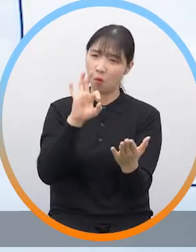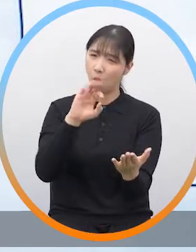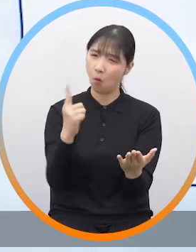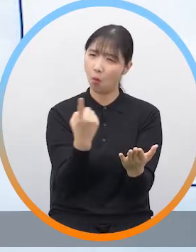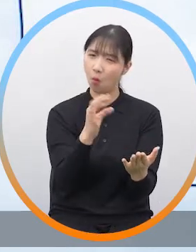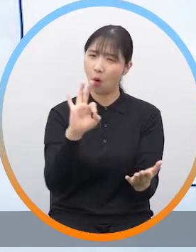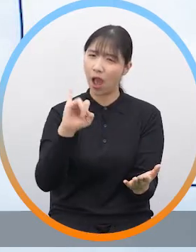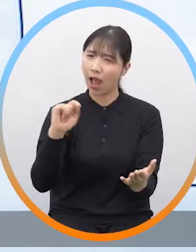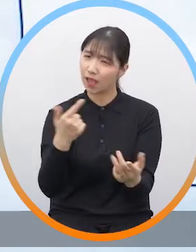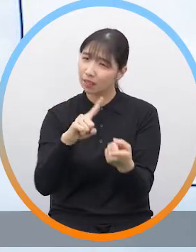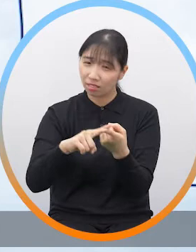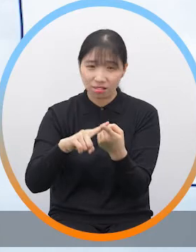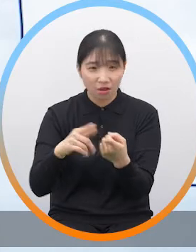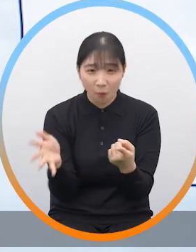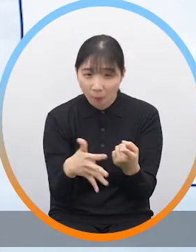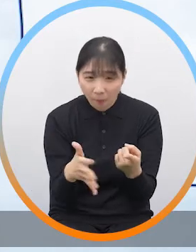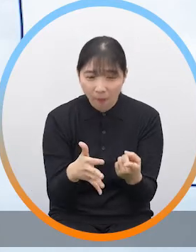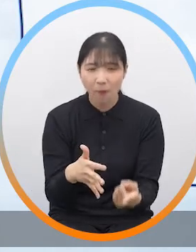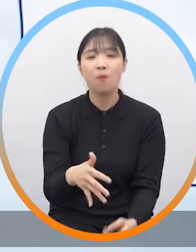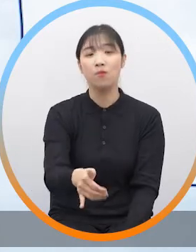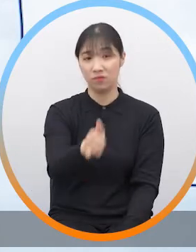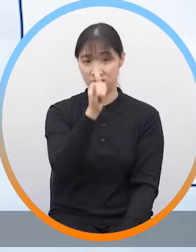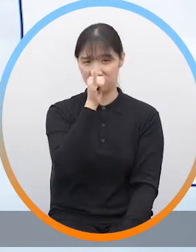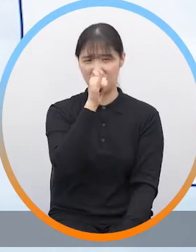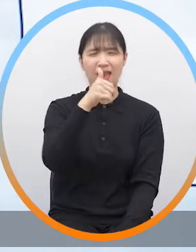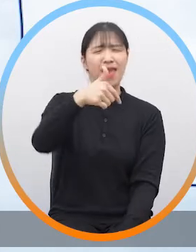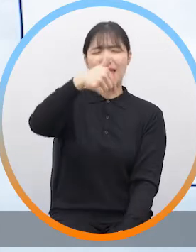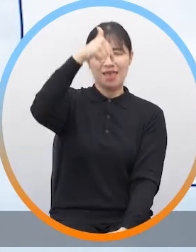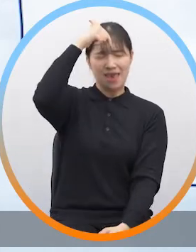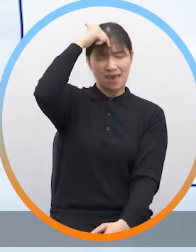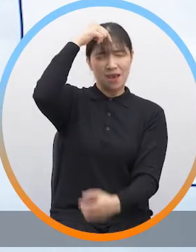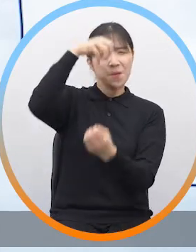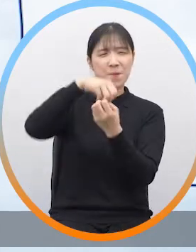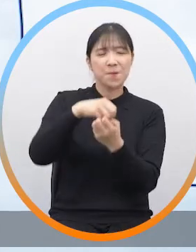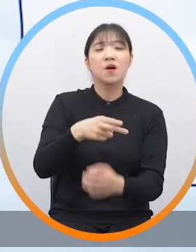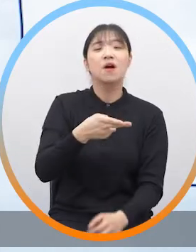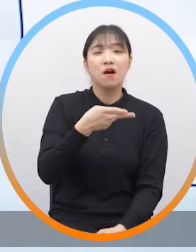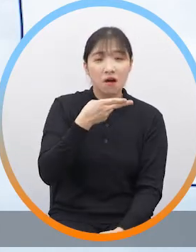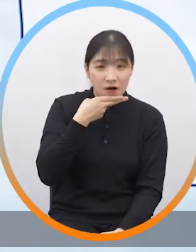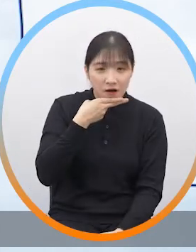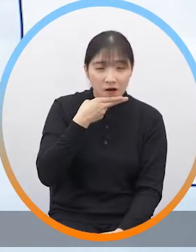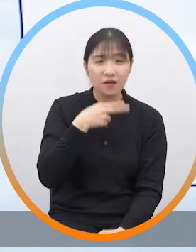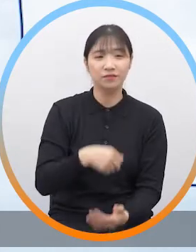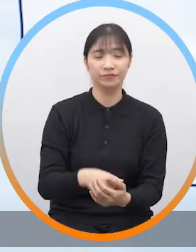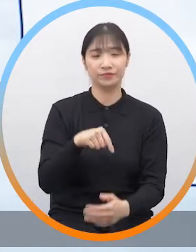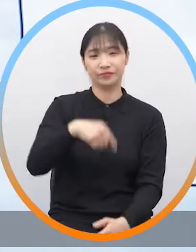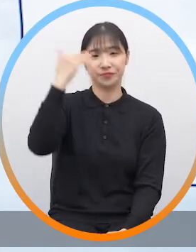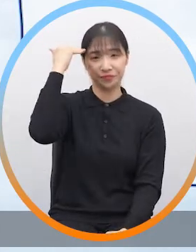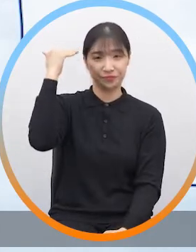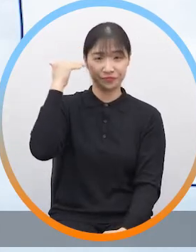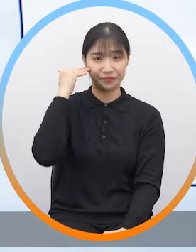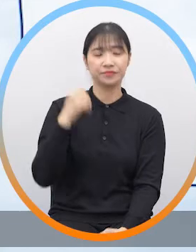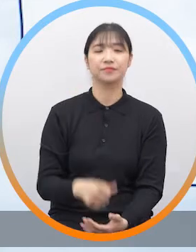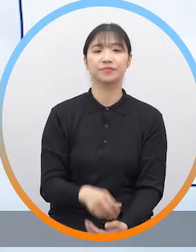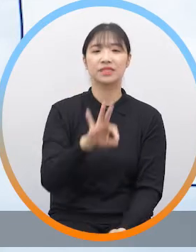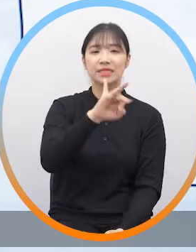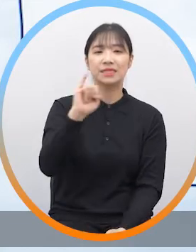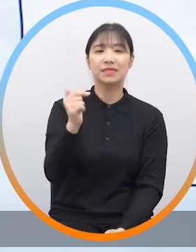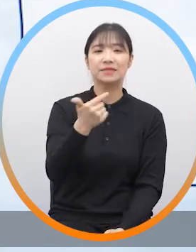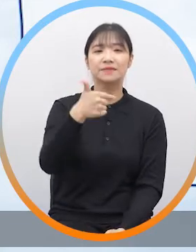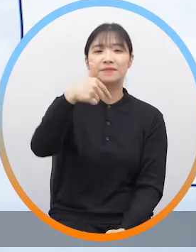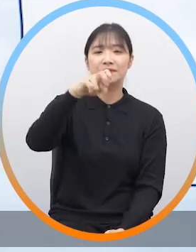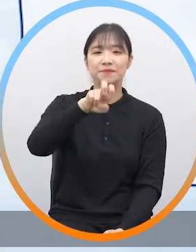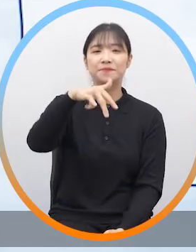박사가 없는가? 있습니다. 고대 기록에 없다는 것이죠. 우리나라에서는